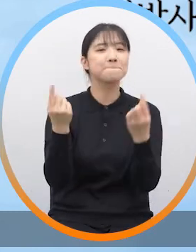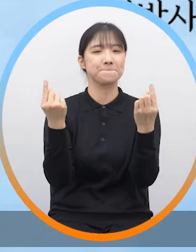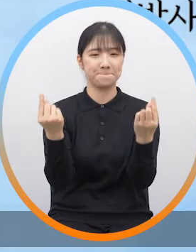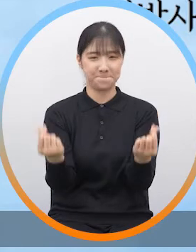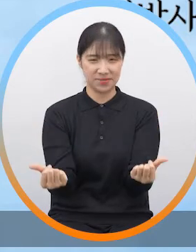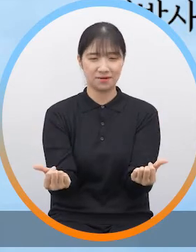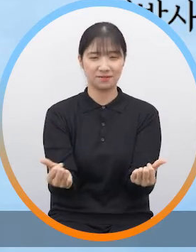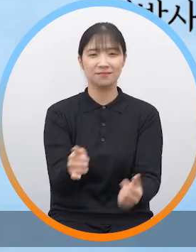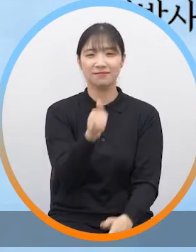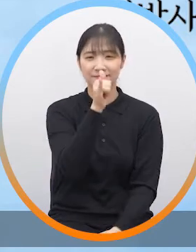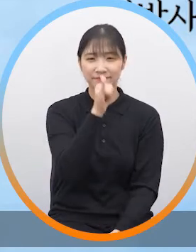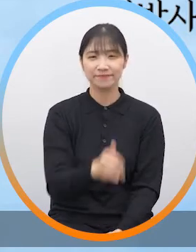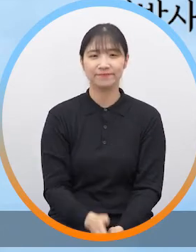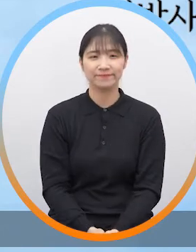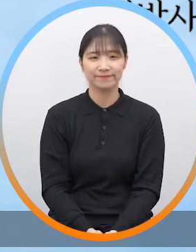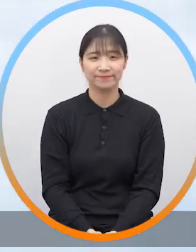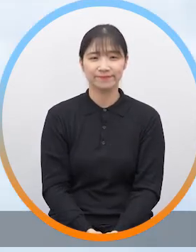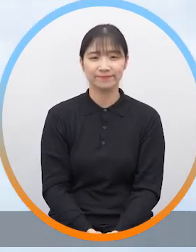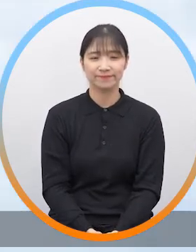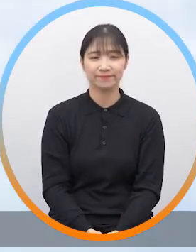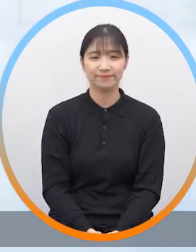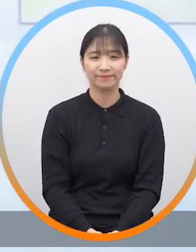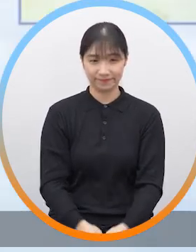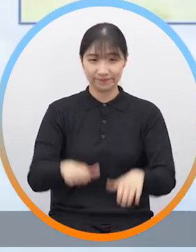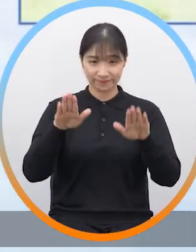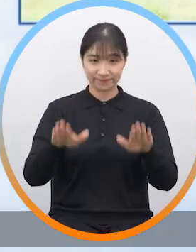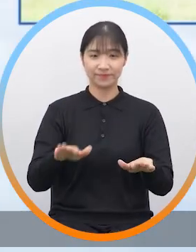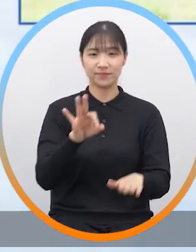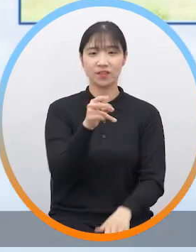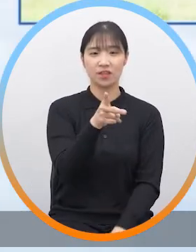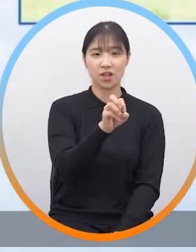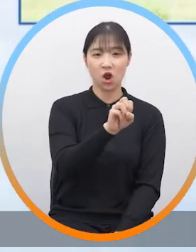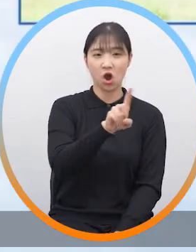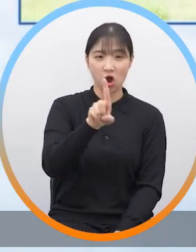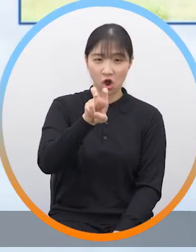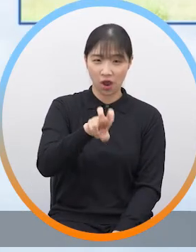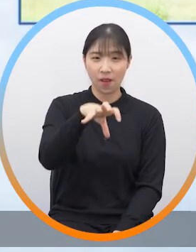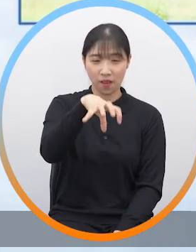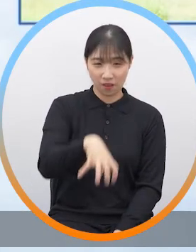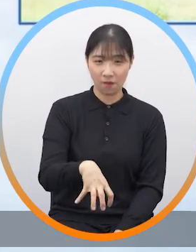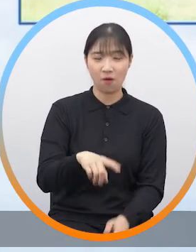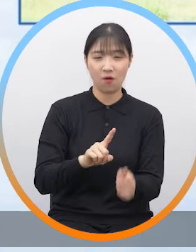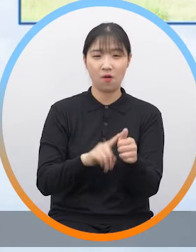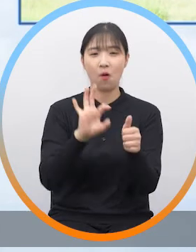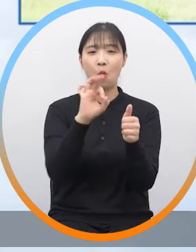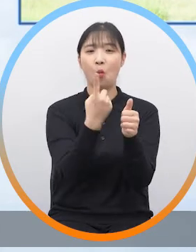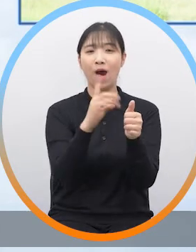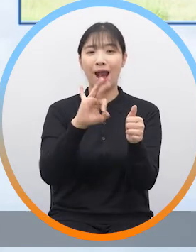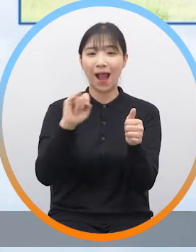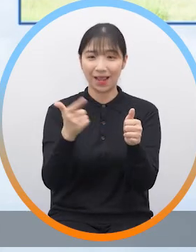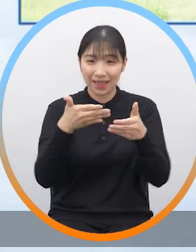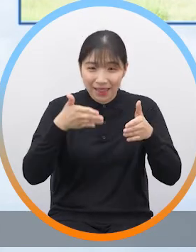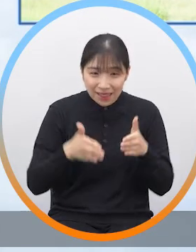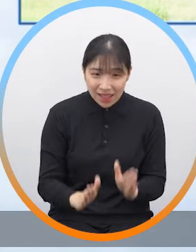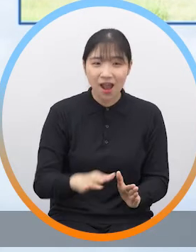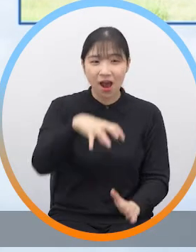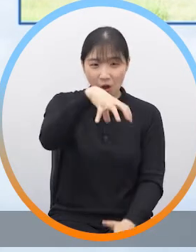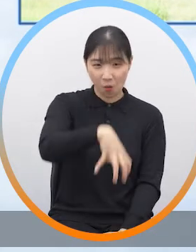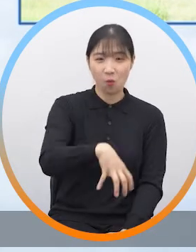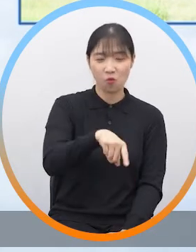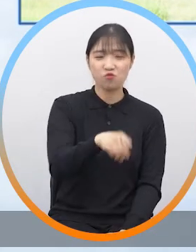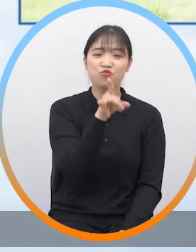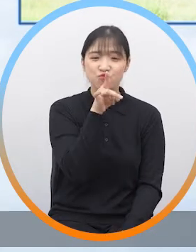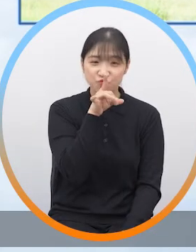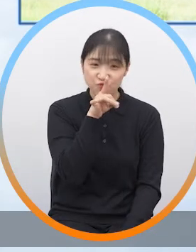비슷하게 나오고 있습니다. 자, 현재 영암에는 왕인 박사가 태어났다고 하는 성기동을